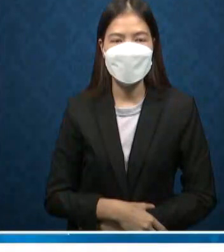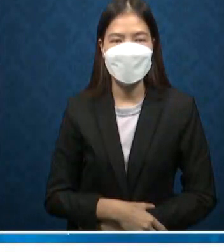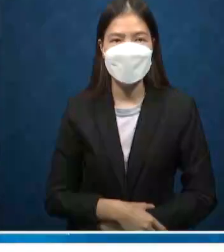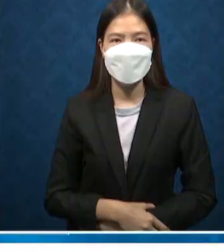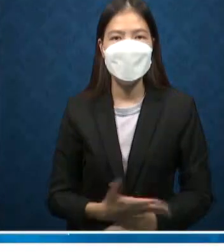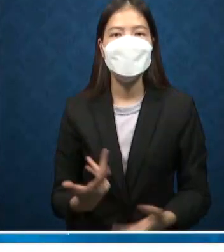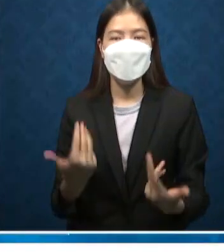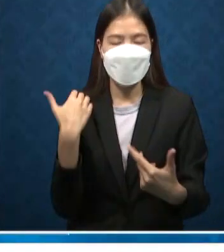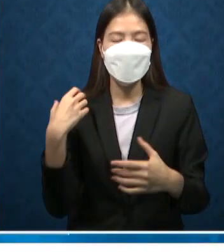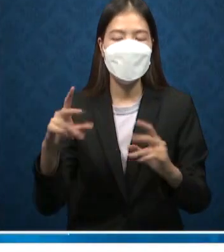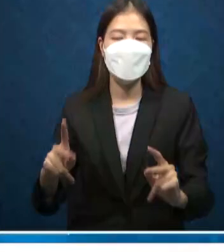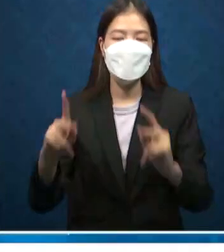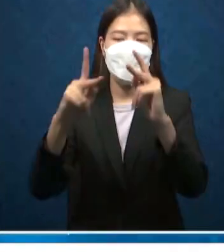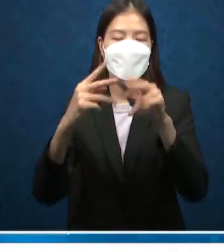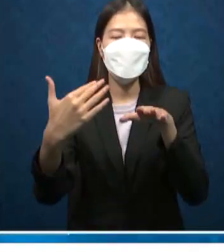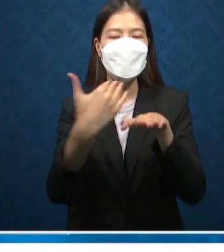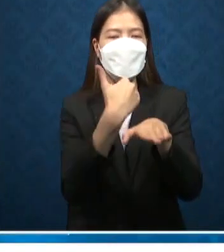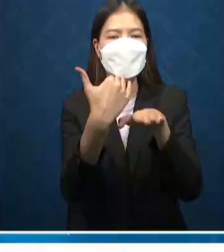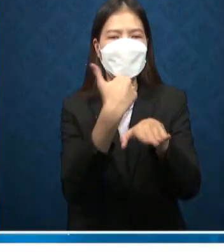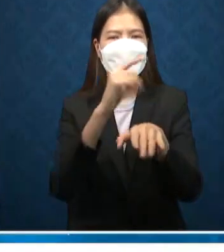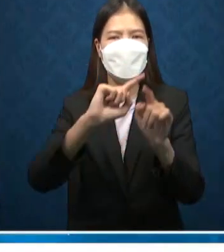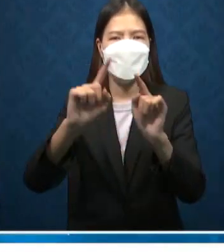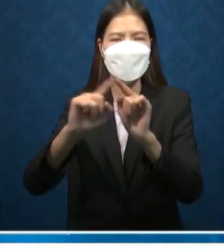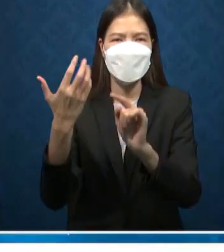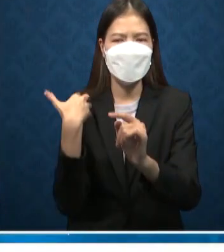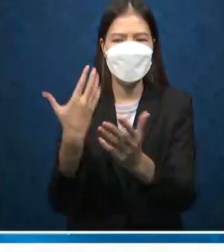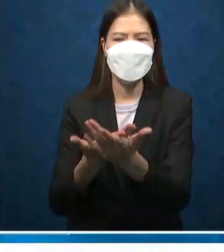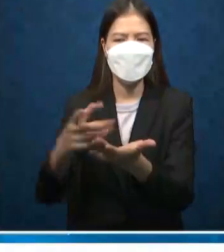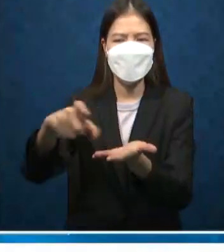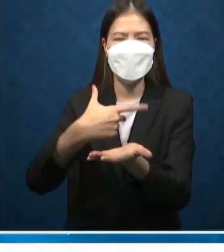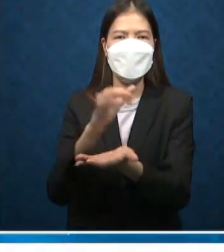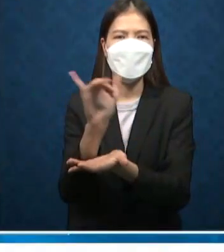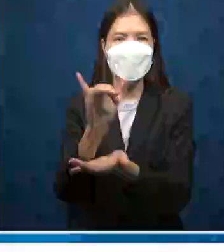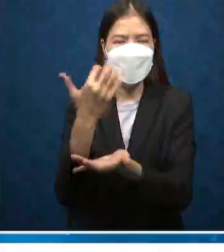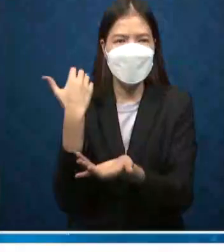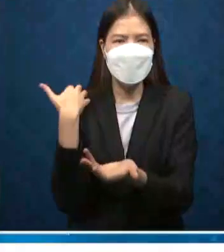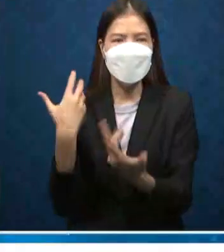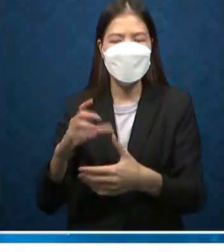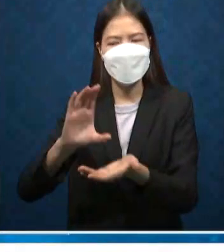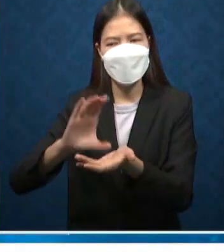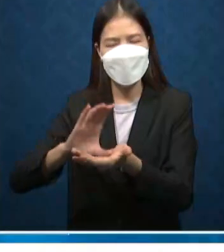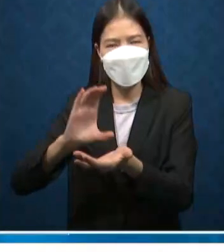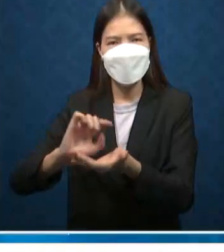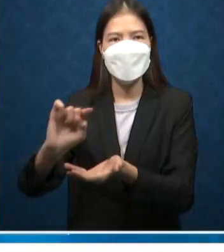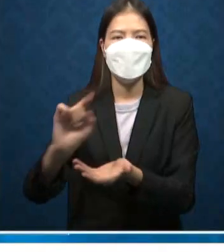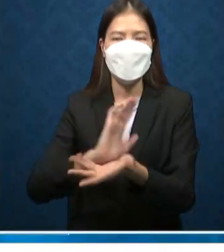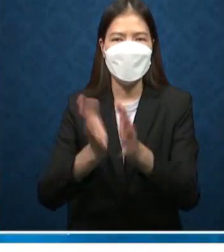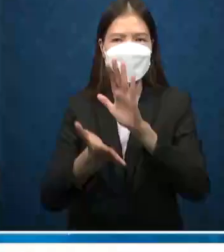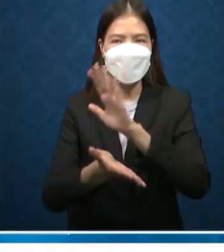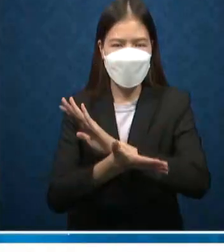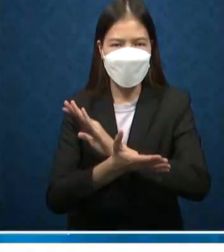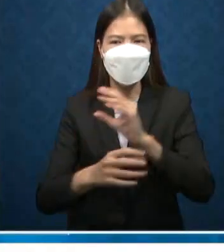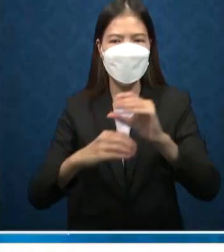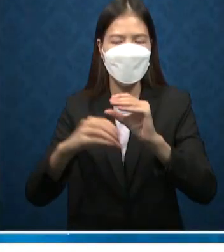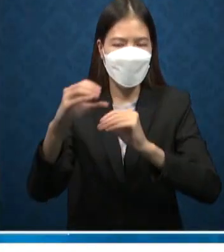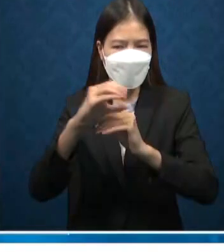ส่งเงินตัวนี้คืนนอกจากนั้นยังมีงบประมาณส่วนหนึ่งที่ในจำนวนใหญ่ก็คือในเรื่องของการปรับโครงสร้างในกระทร